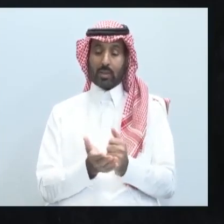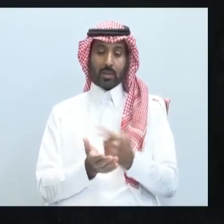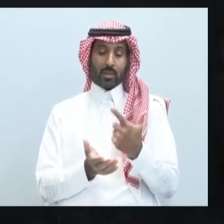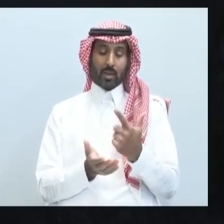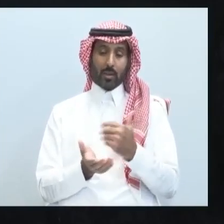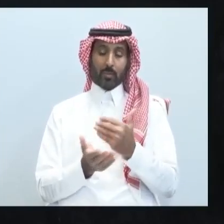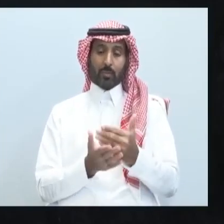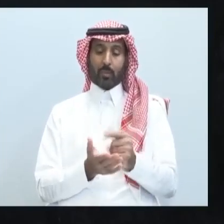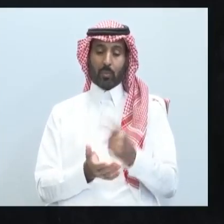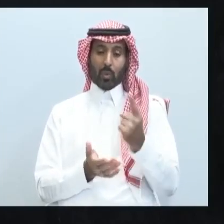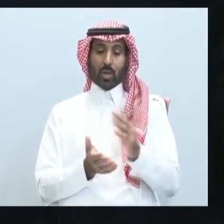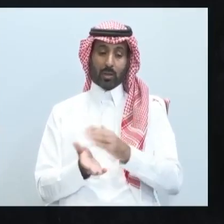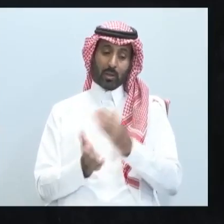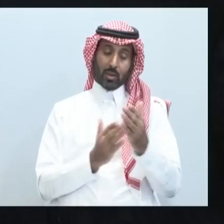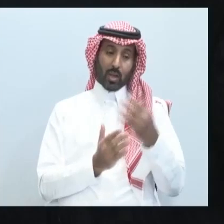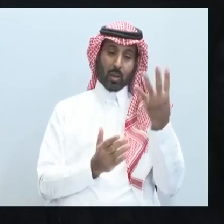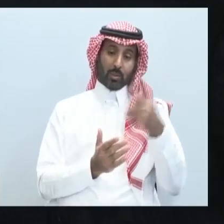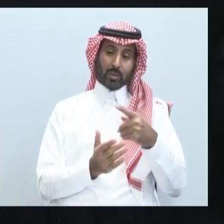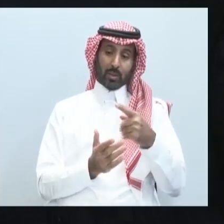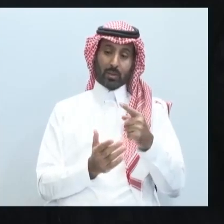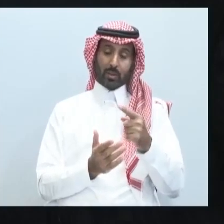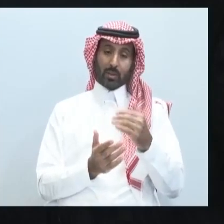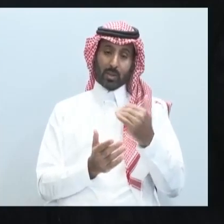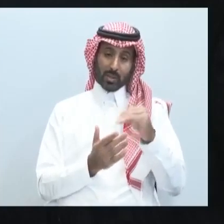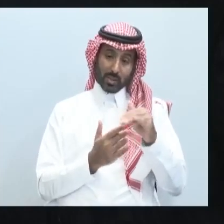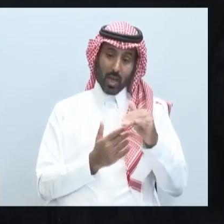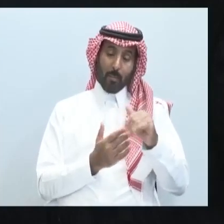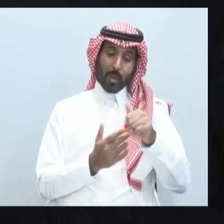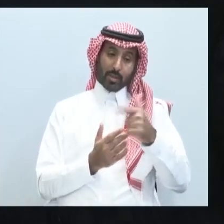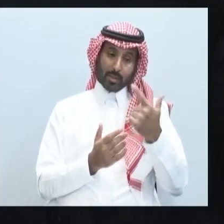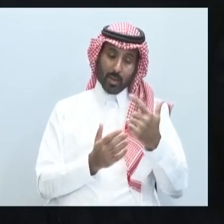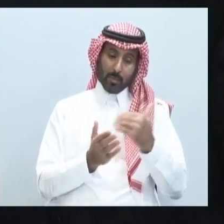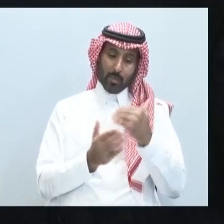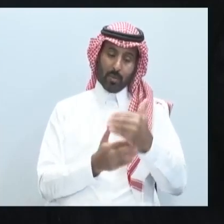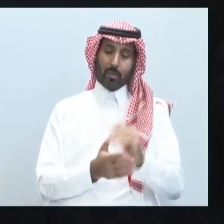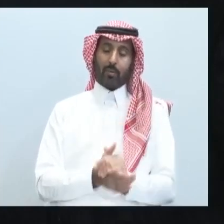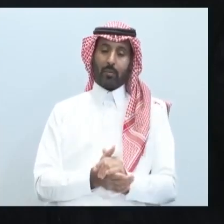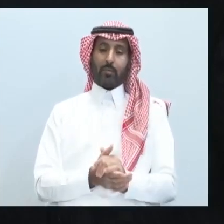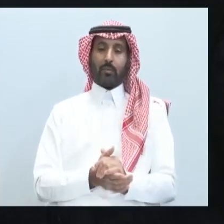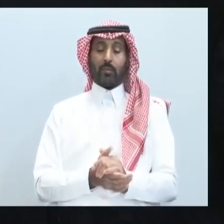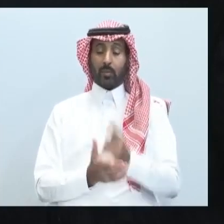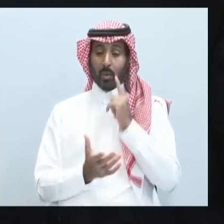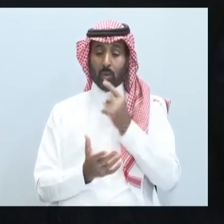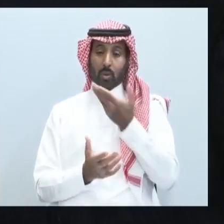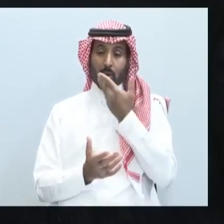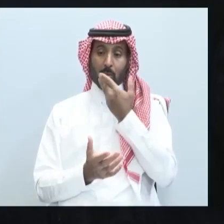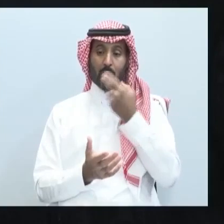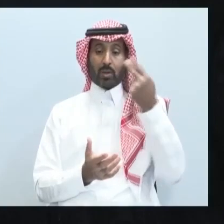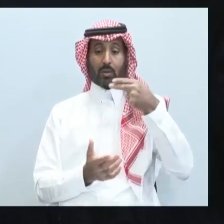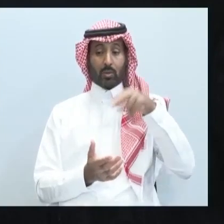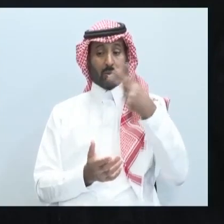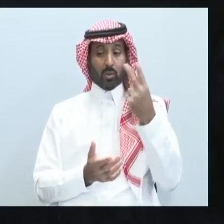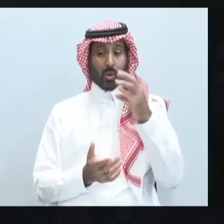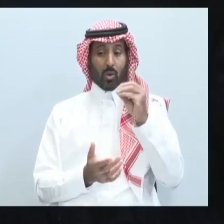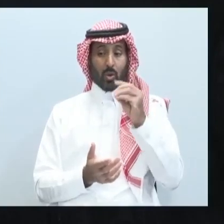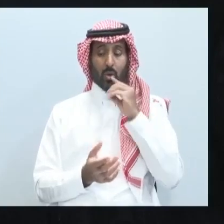اللي هو من اربعه من واحد الى 14 وبيكون عندي هنا عند السبعه اما في المحلول القاعدي فيكون ايش